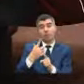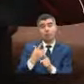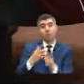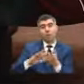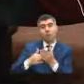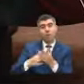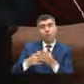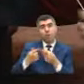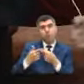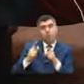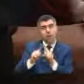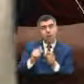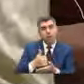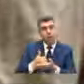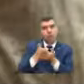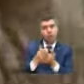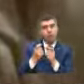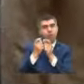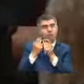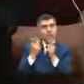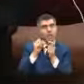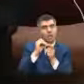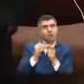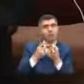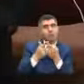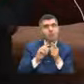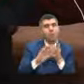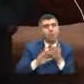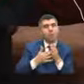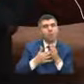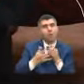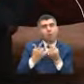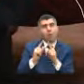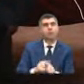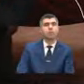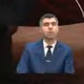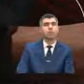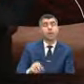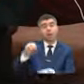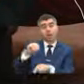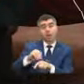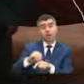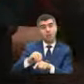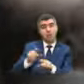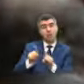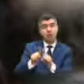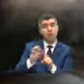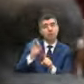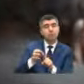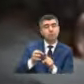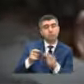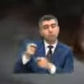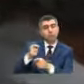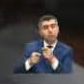الأساسي للمقاول الذاتي، إحداث الوكالة المغربية لتنمية الاستثمارات والصادرات، إحداث وكالة التنمية الرقمية، تتميم مدونة التجارة فيما